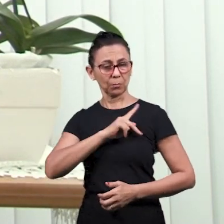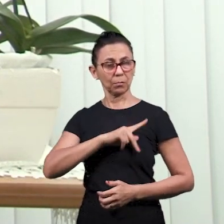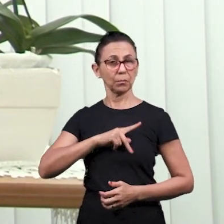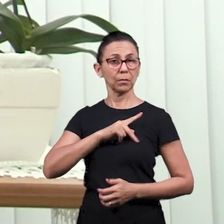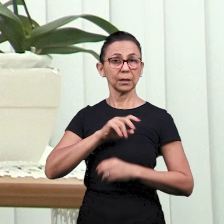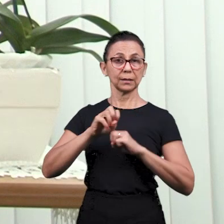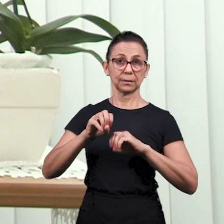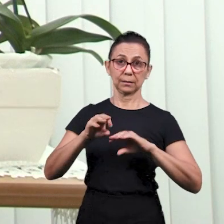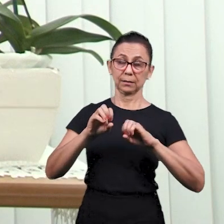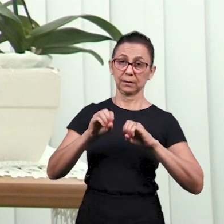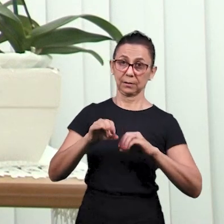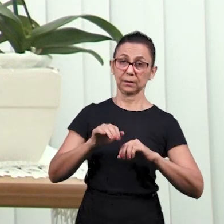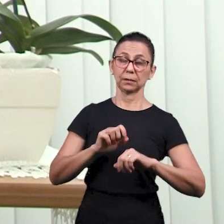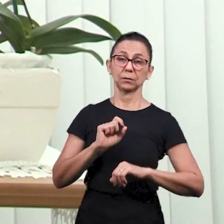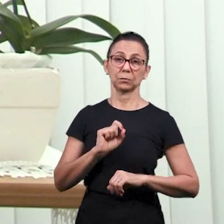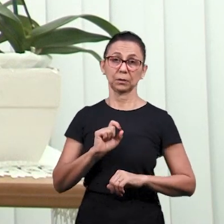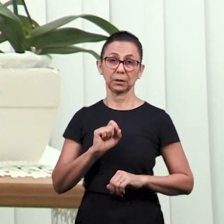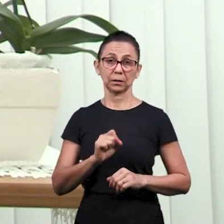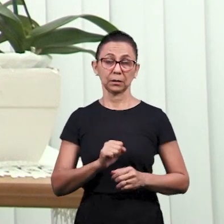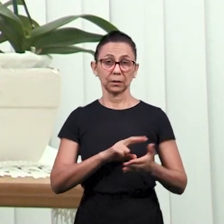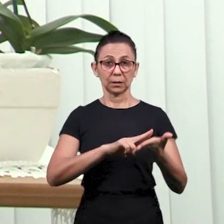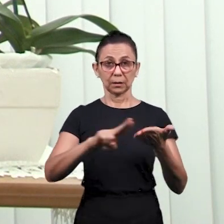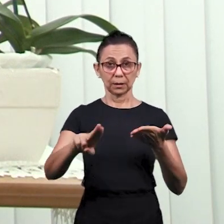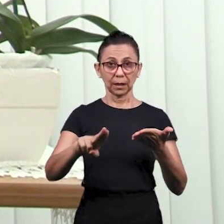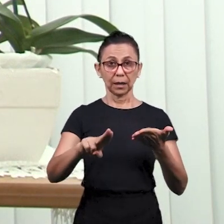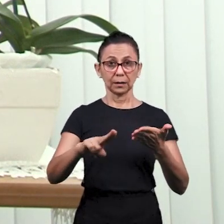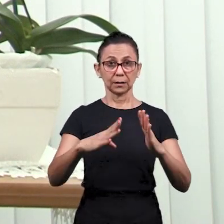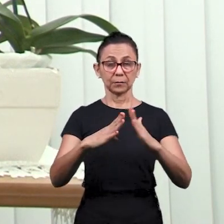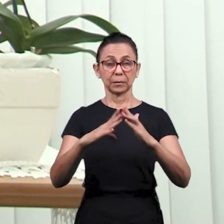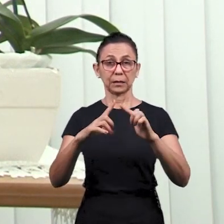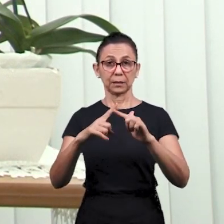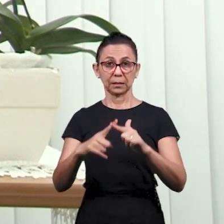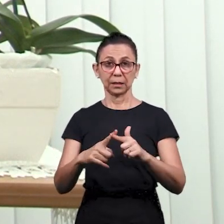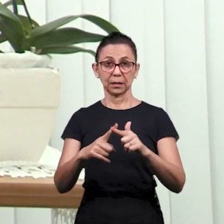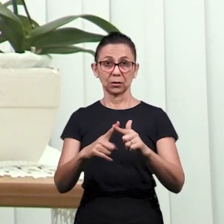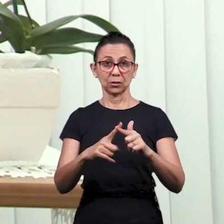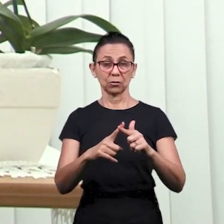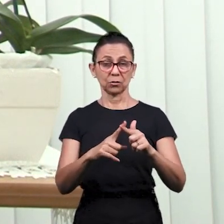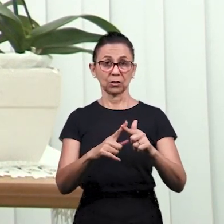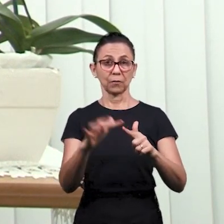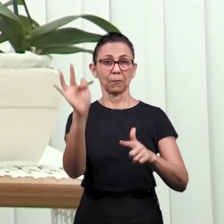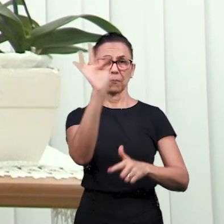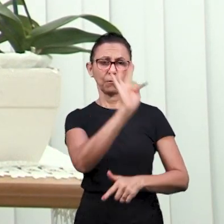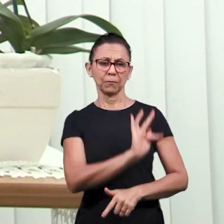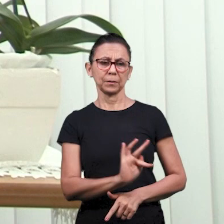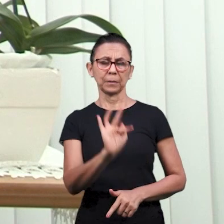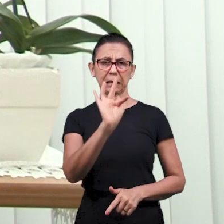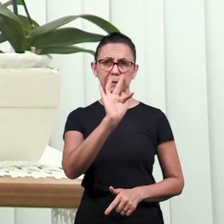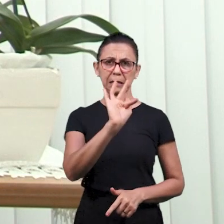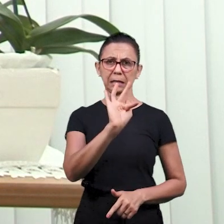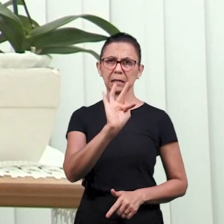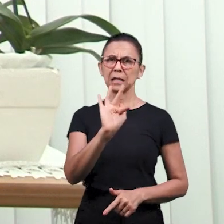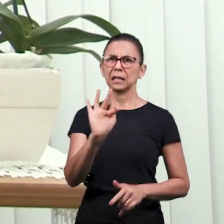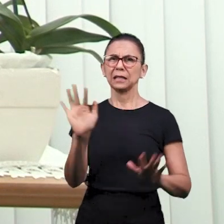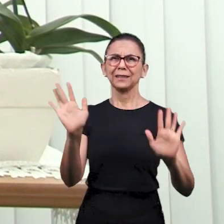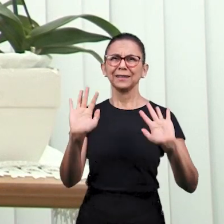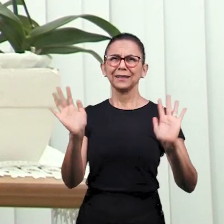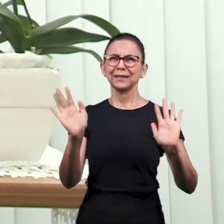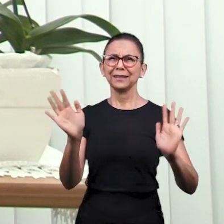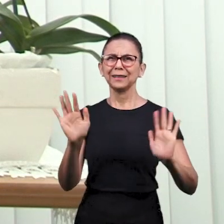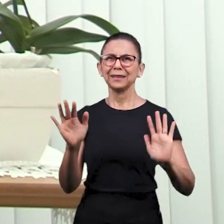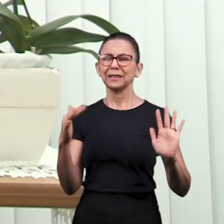ваши проблемы, чаяния. И когда пастор Павел пишет